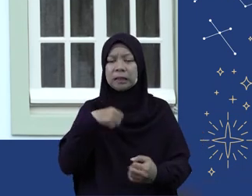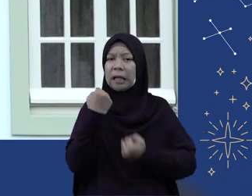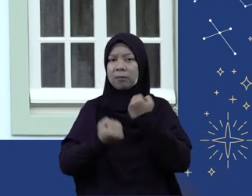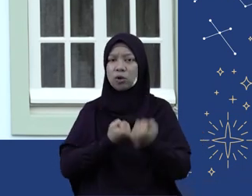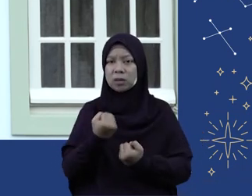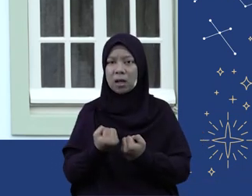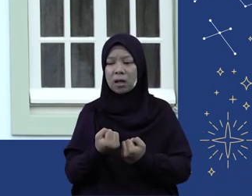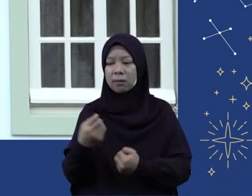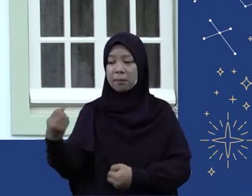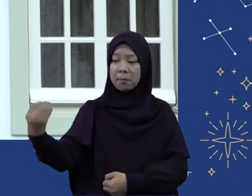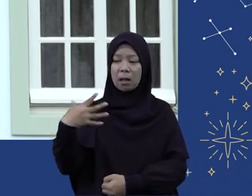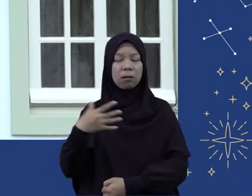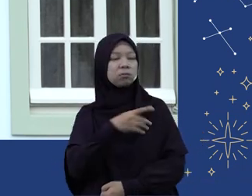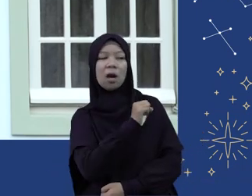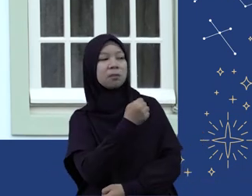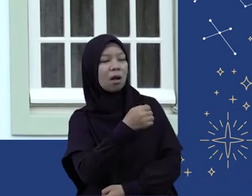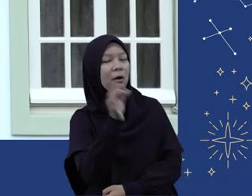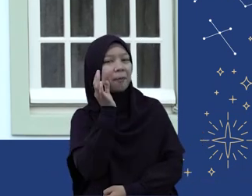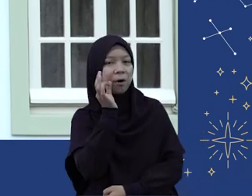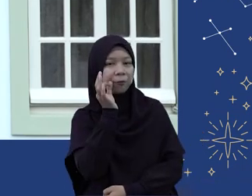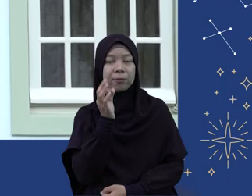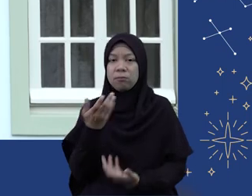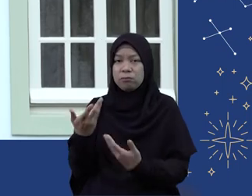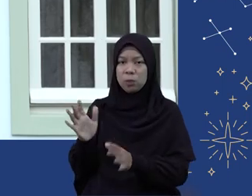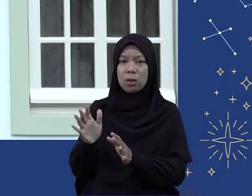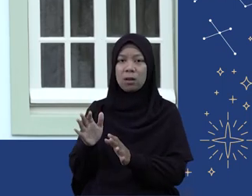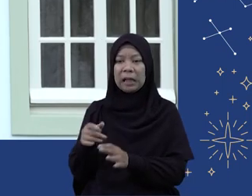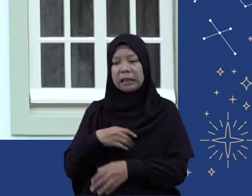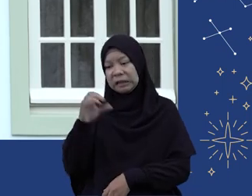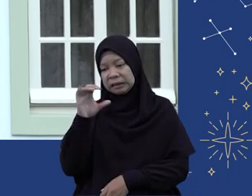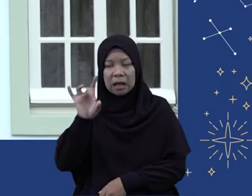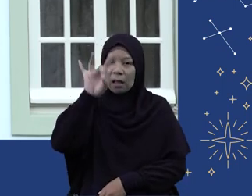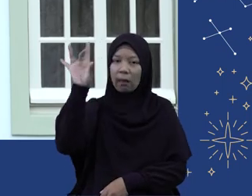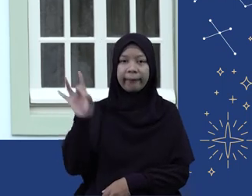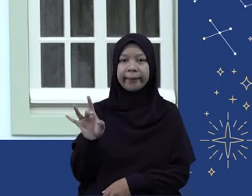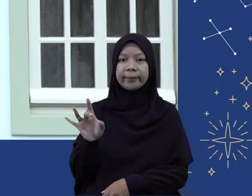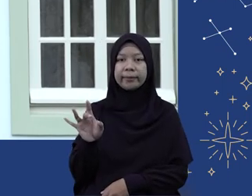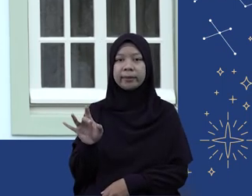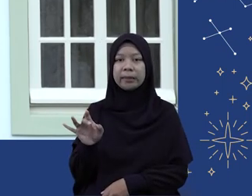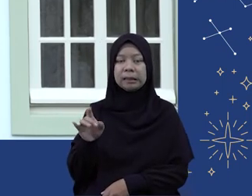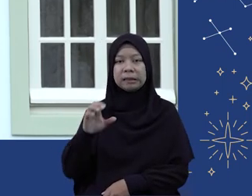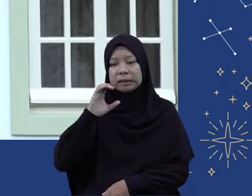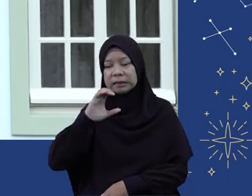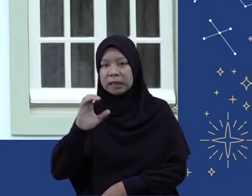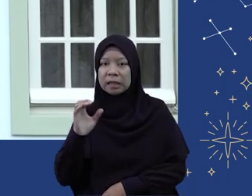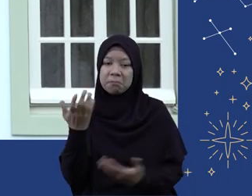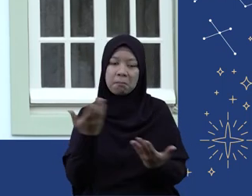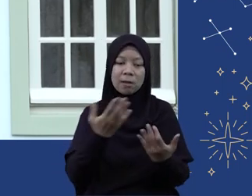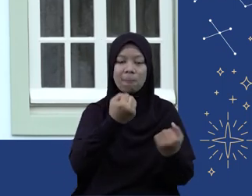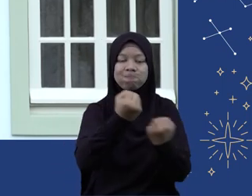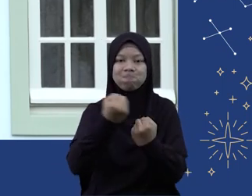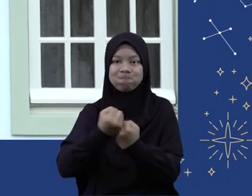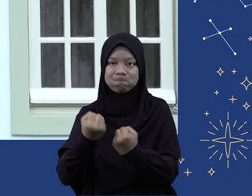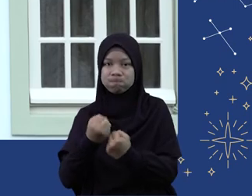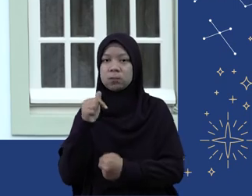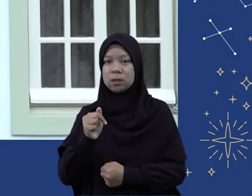sorry maaf Jadi ya saya dengan teman-teman support kegiatan yang maha penting ini